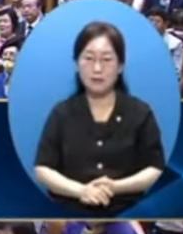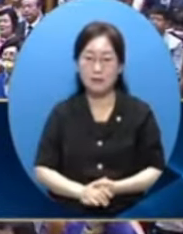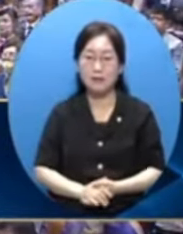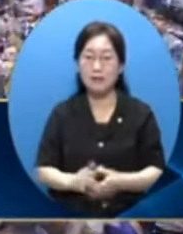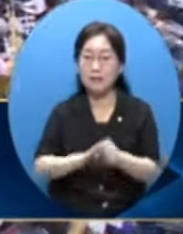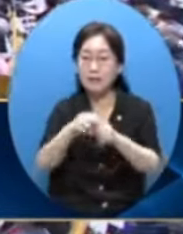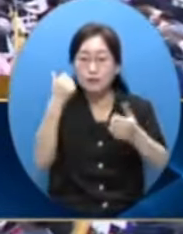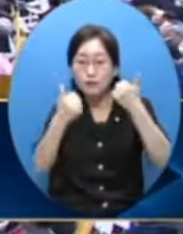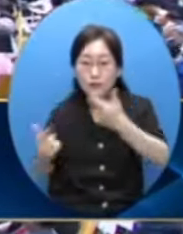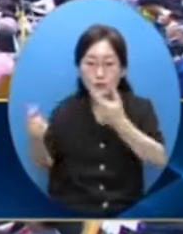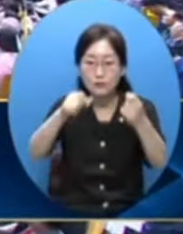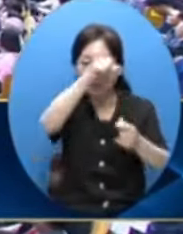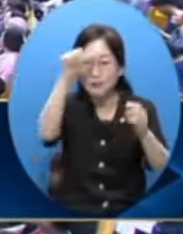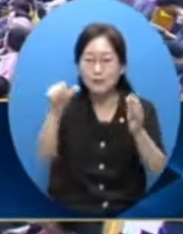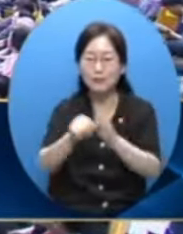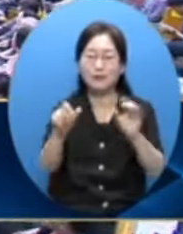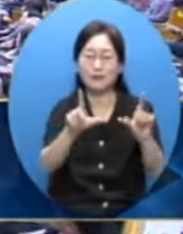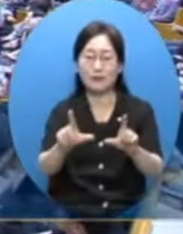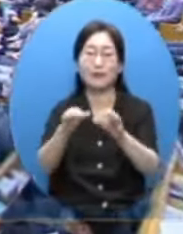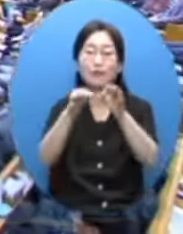사람 누구나 일생을 살아가는 동안에